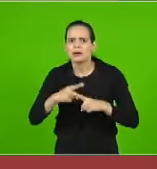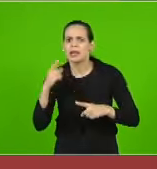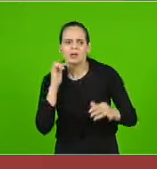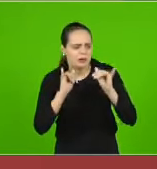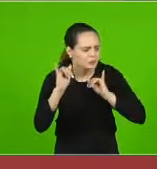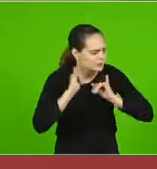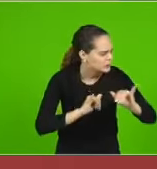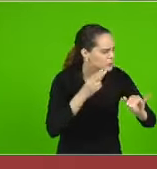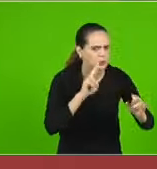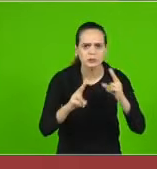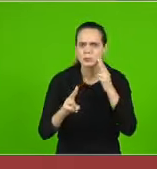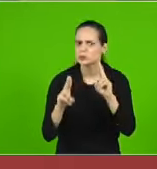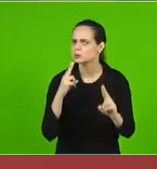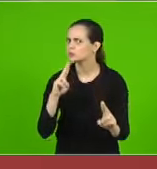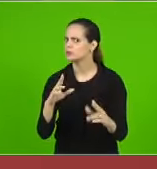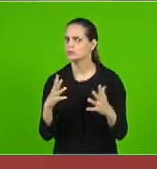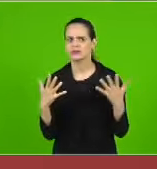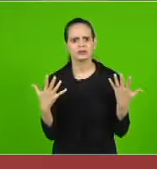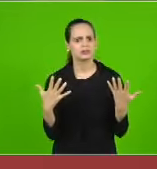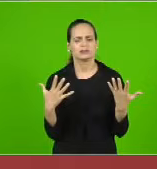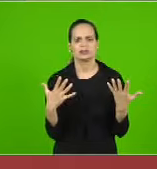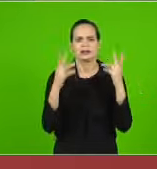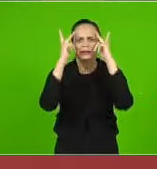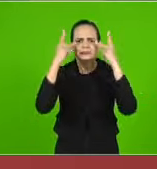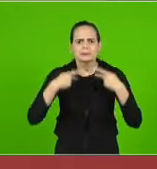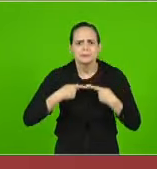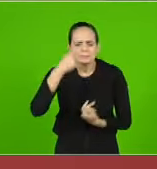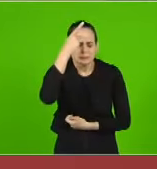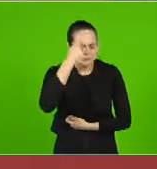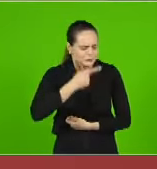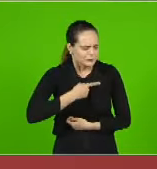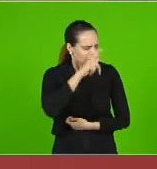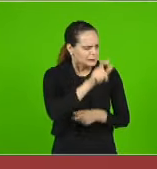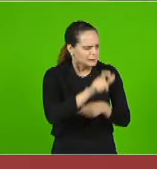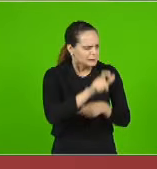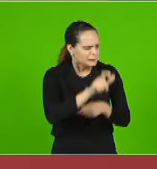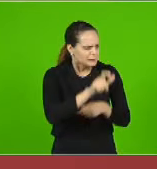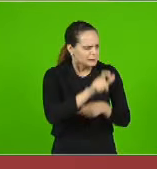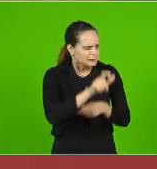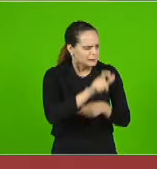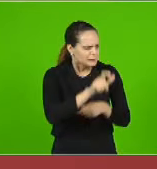происходить. Столько новостей, и мир, и человек в себе, разум